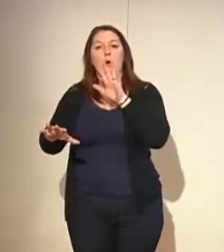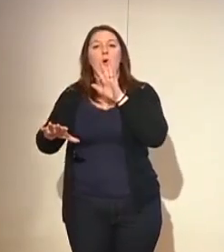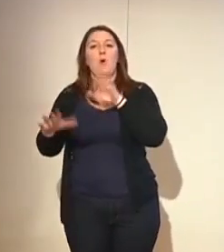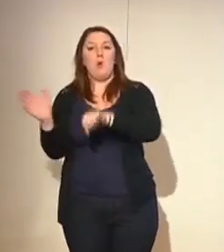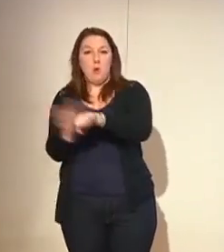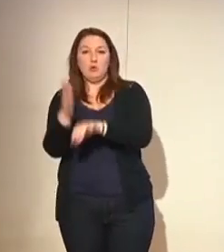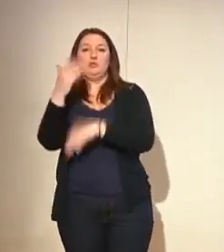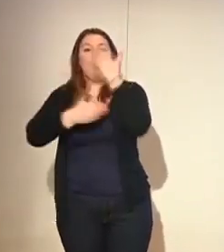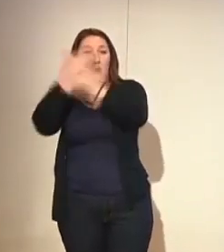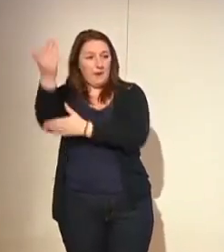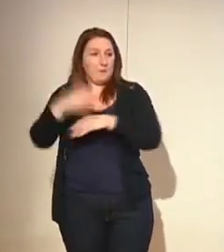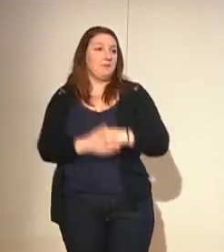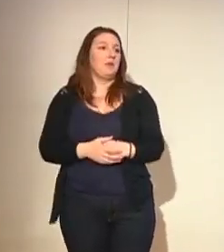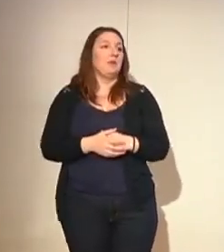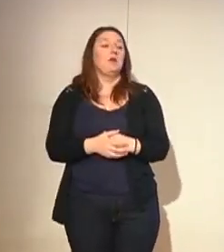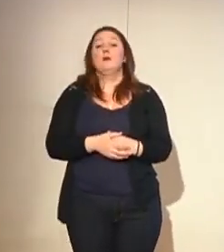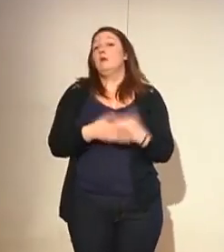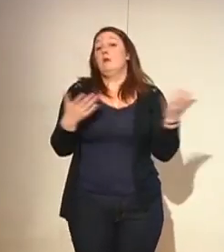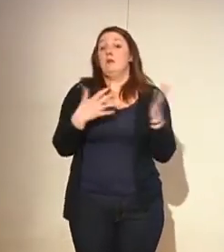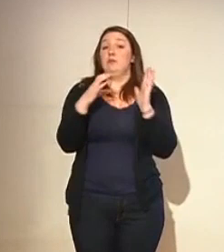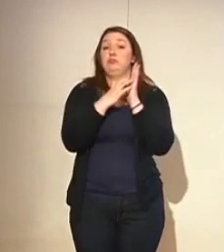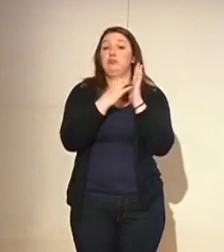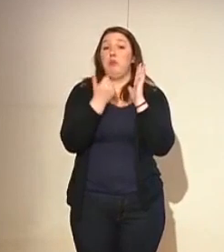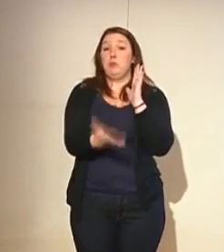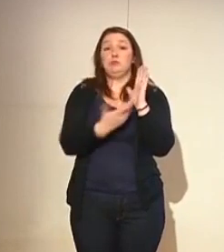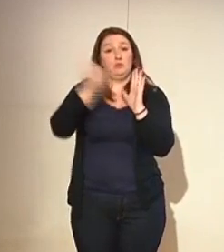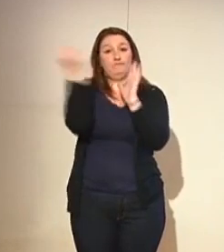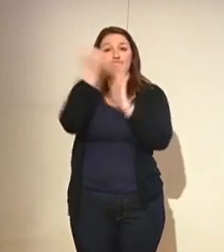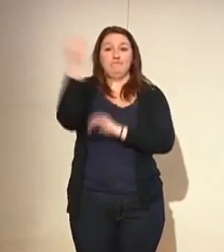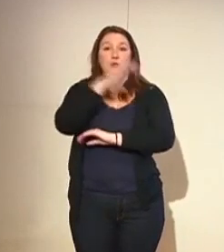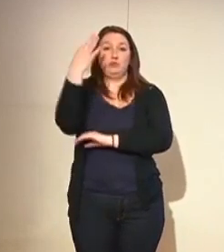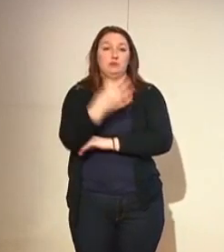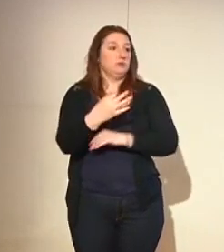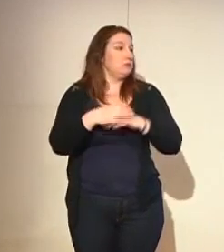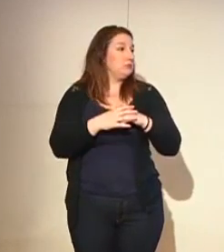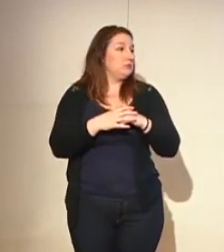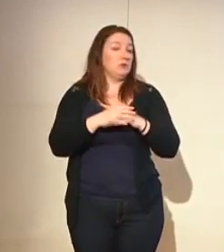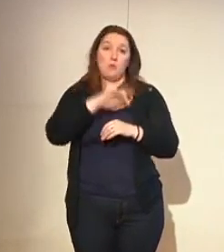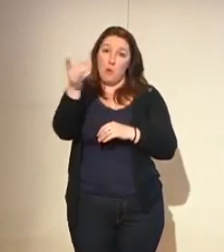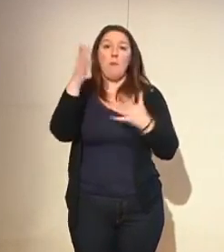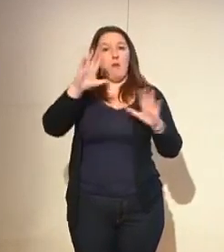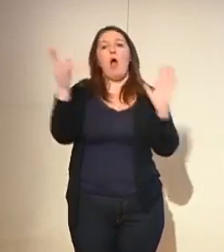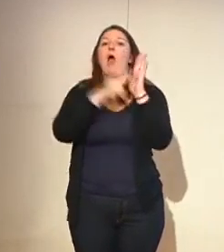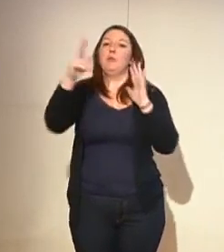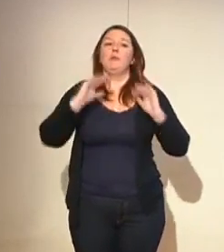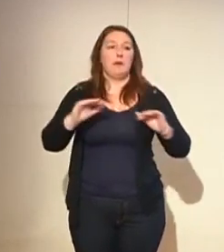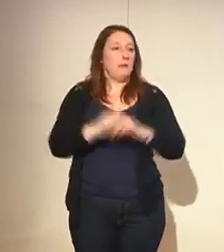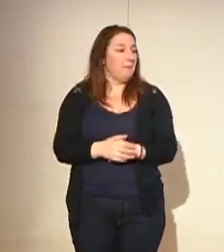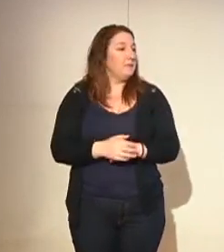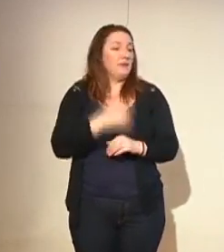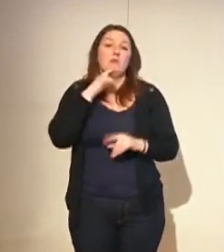cette délibération est donc adoptée mais nous reviendrons devant le conseil municipal très bientôt à